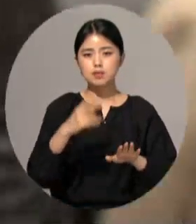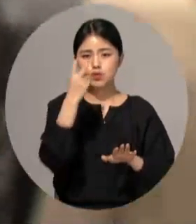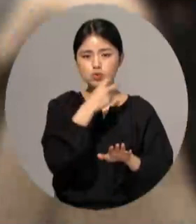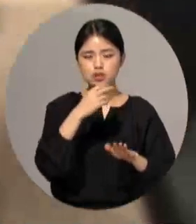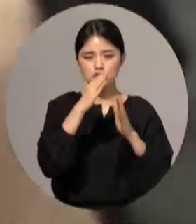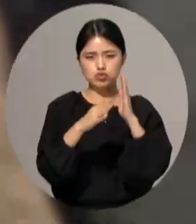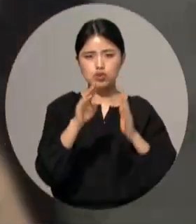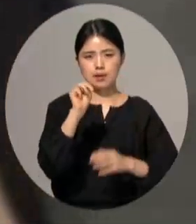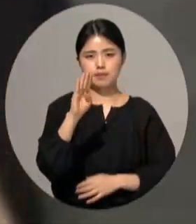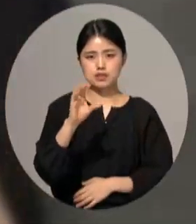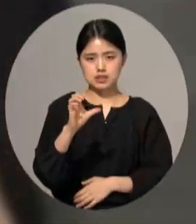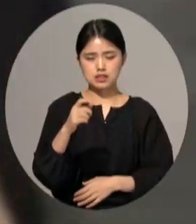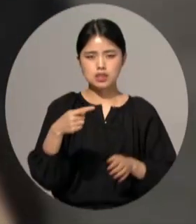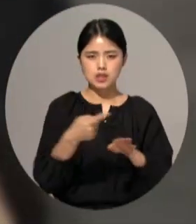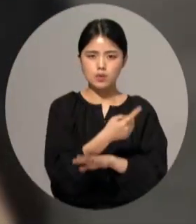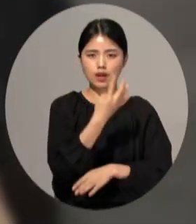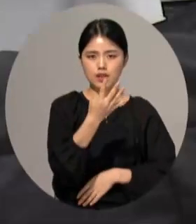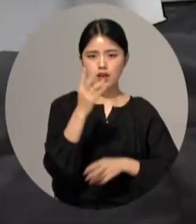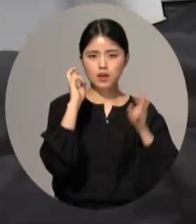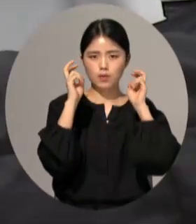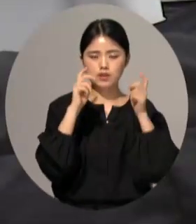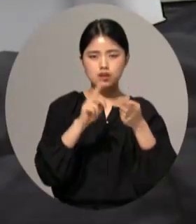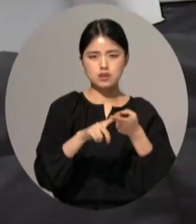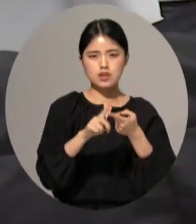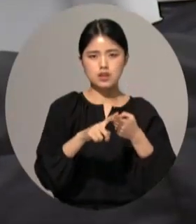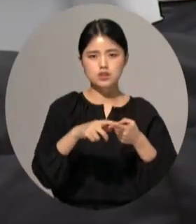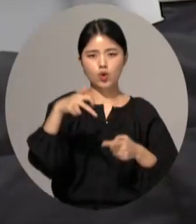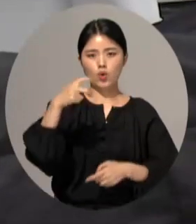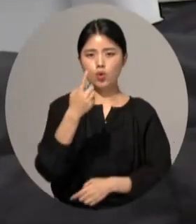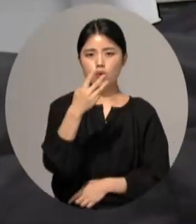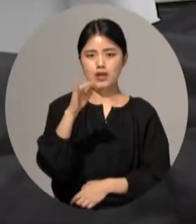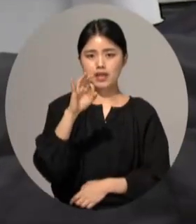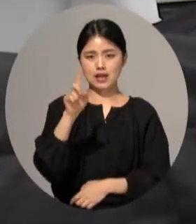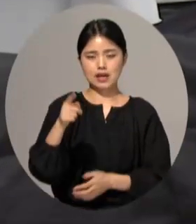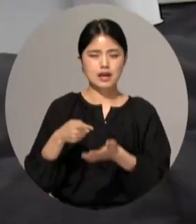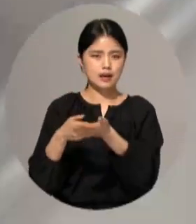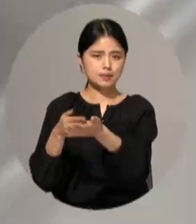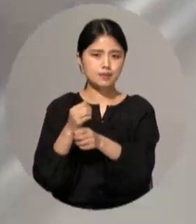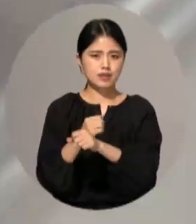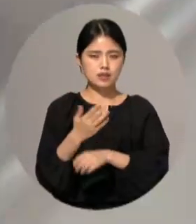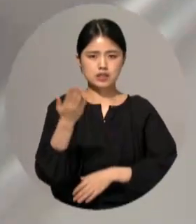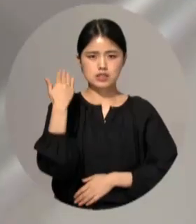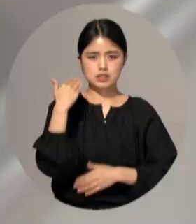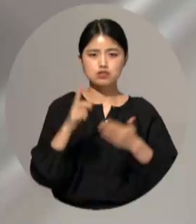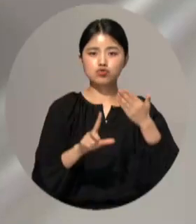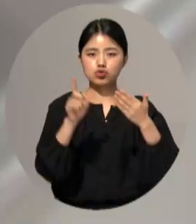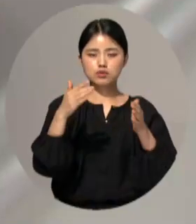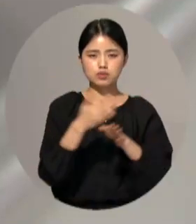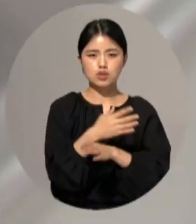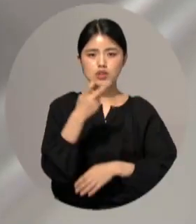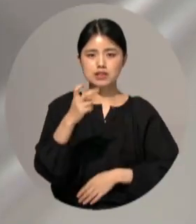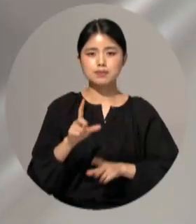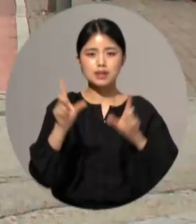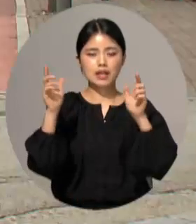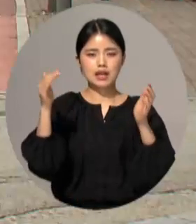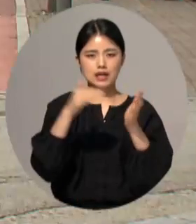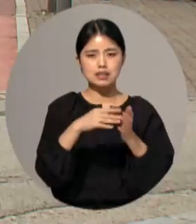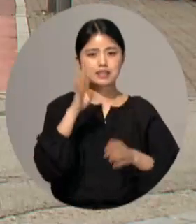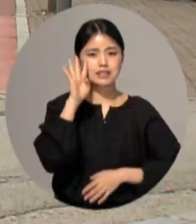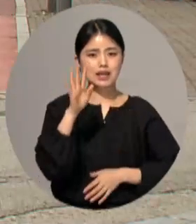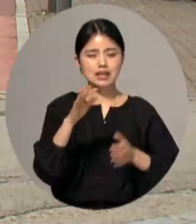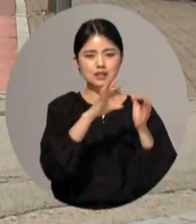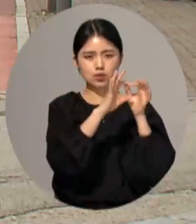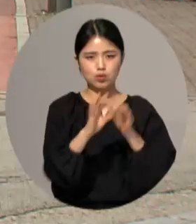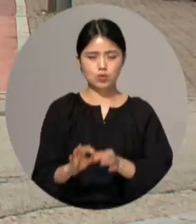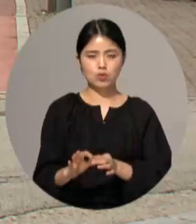전주 mbc 등 4개 언론사가 코리아 리서치 의뢰해 지난 9일부터 12일까지 나흘 동안 전북 14개